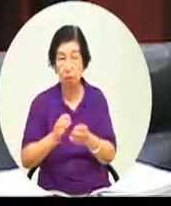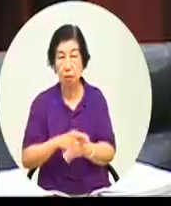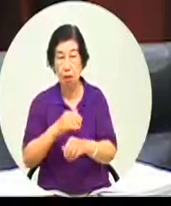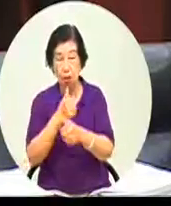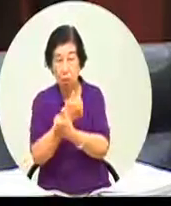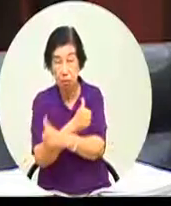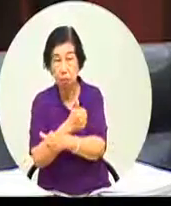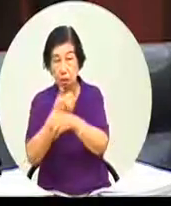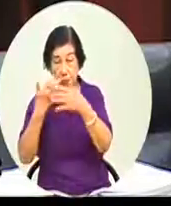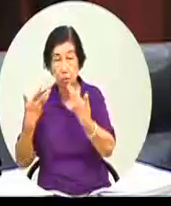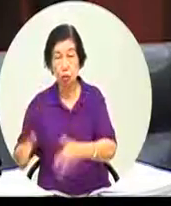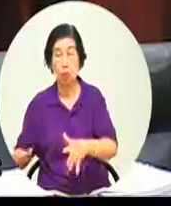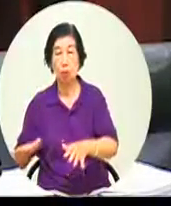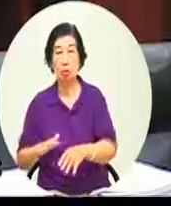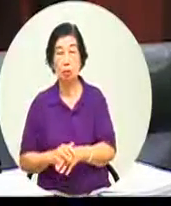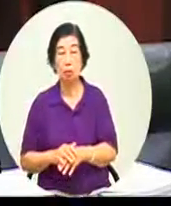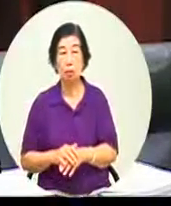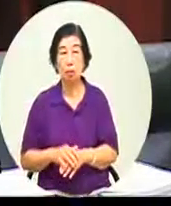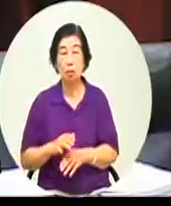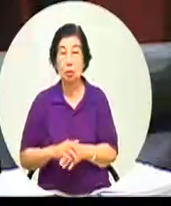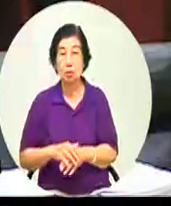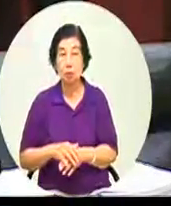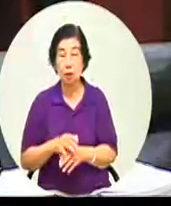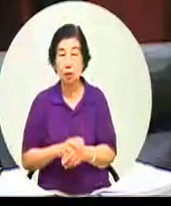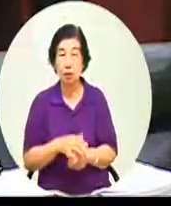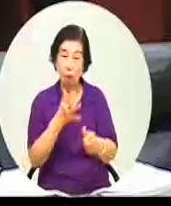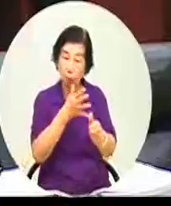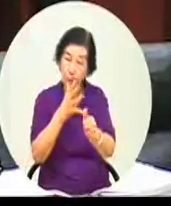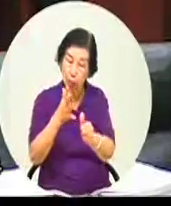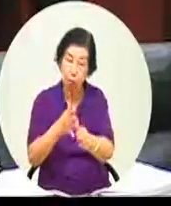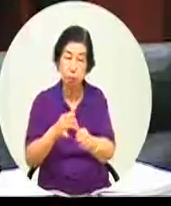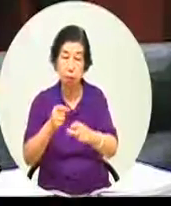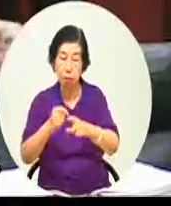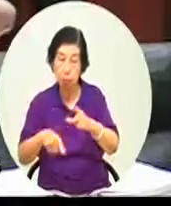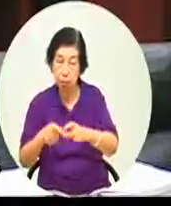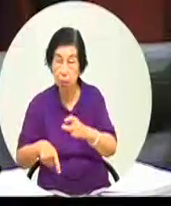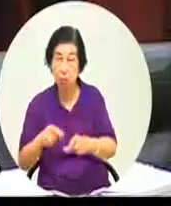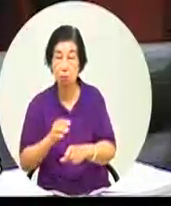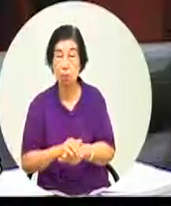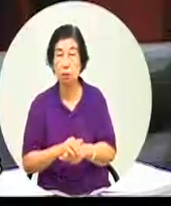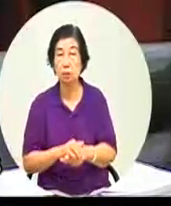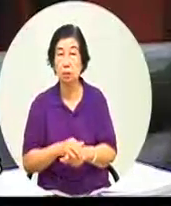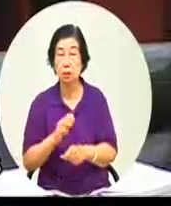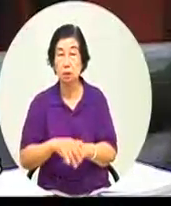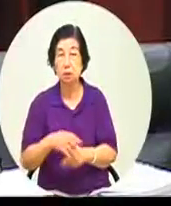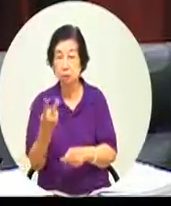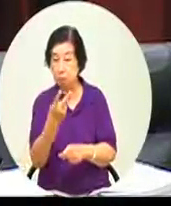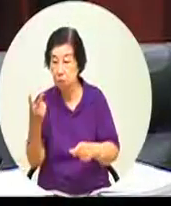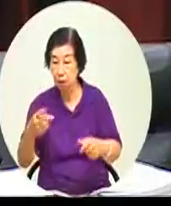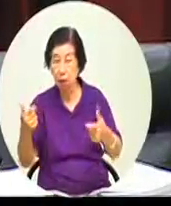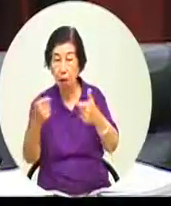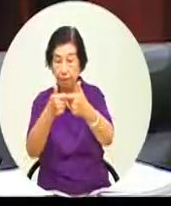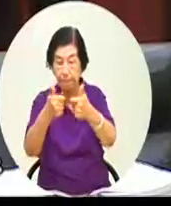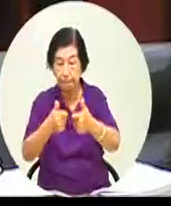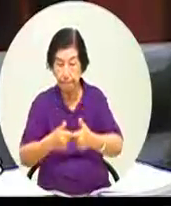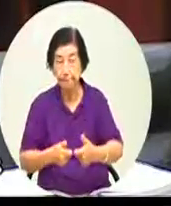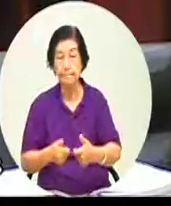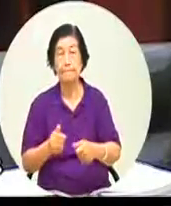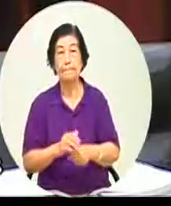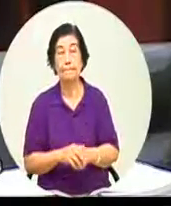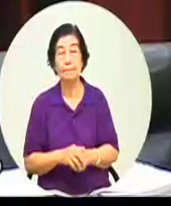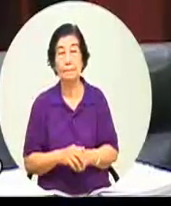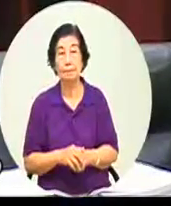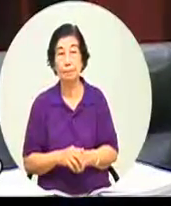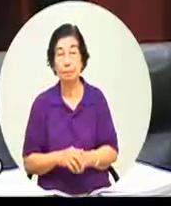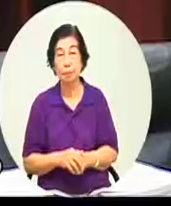然大家拢用迄个顾问公司控制因的专业，事实大家小可配合一下，配合一下，是毋是这